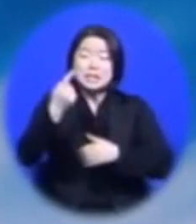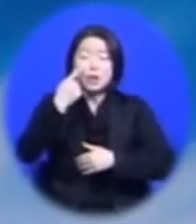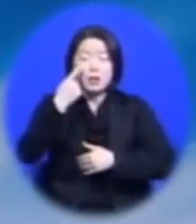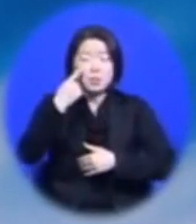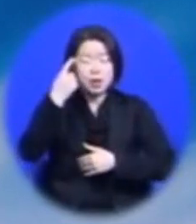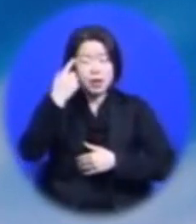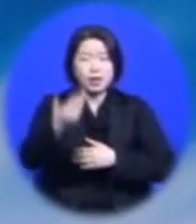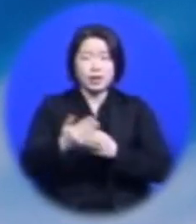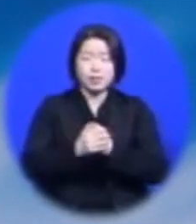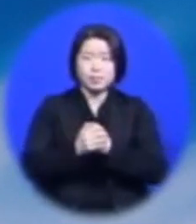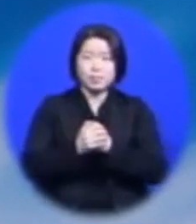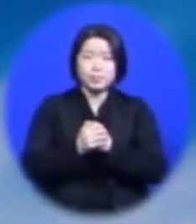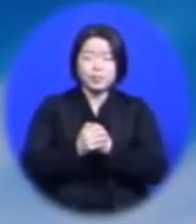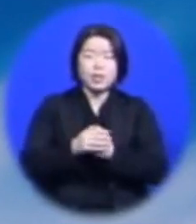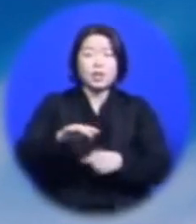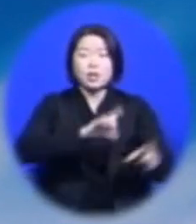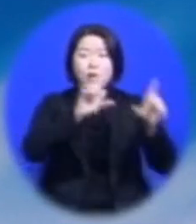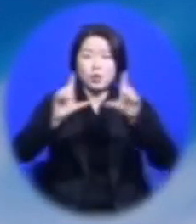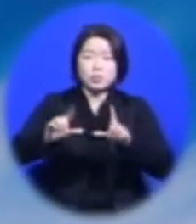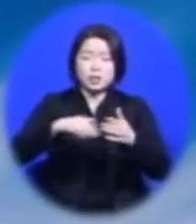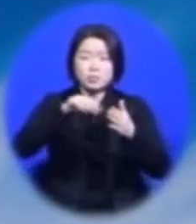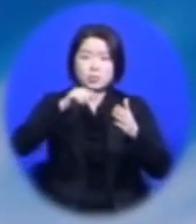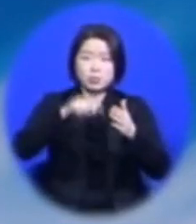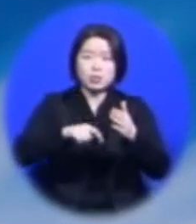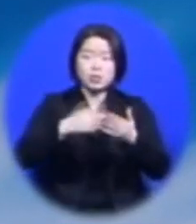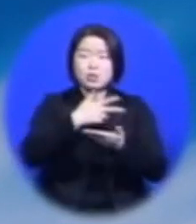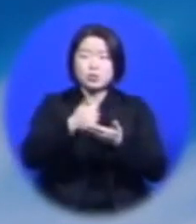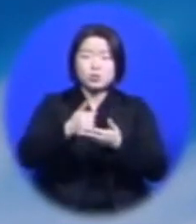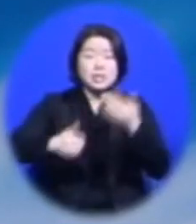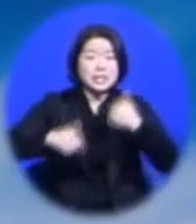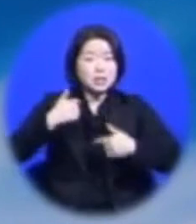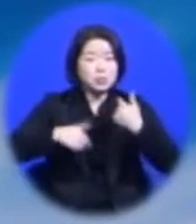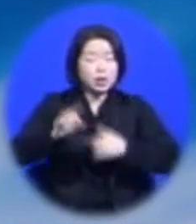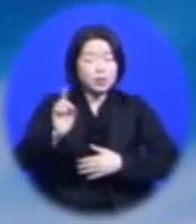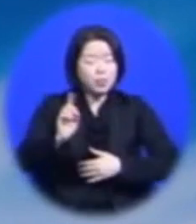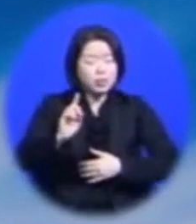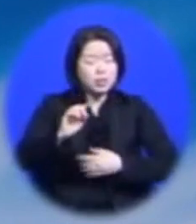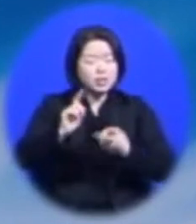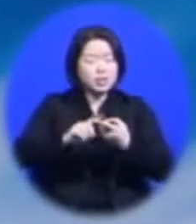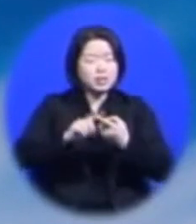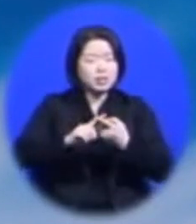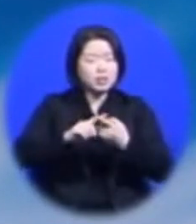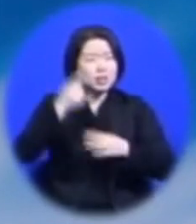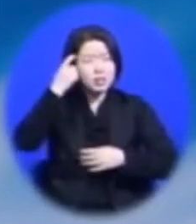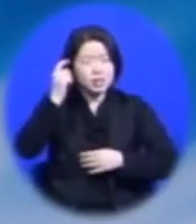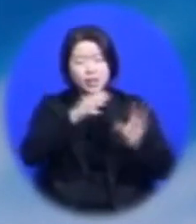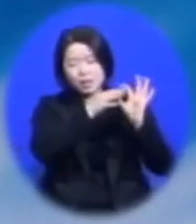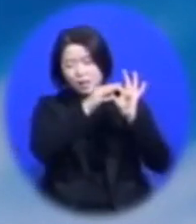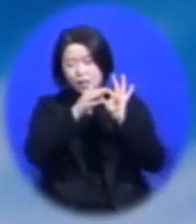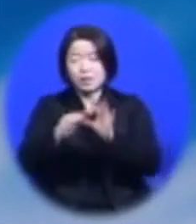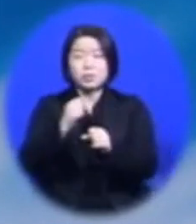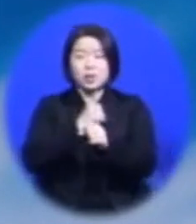여러분의 삶 속에서 주님을 기쁘시게 할 것이 무엇인가에 대한 생각을 끊임없이 하고 사십니까?